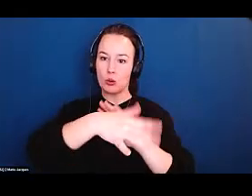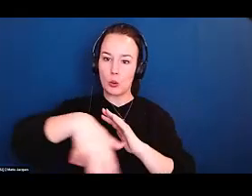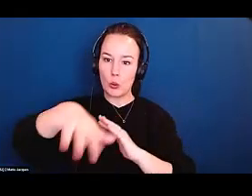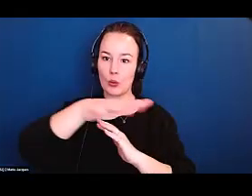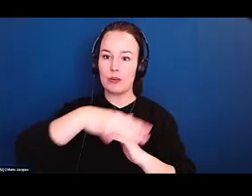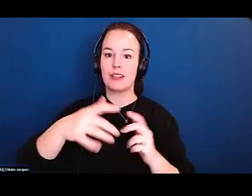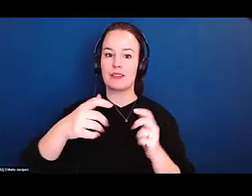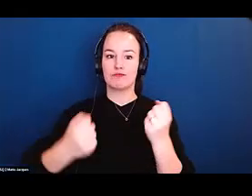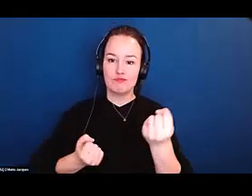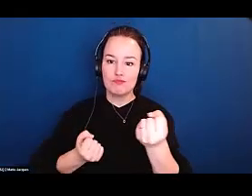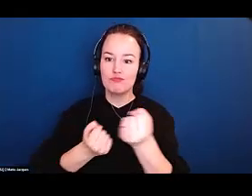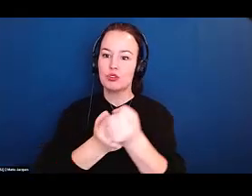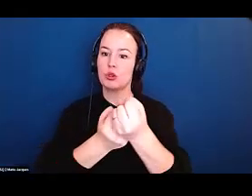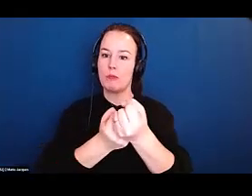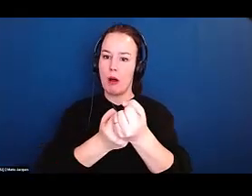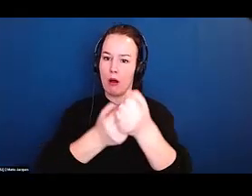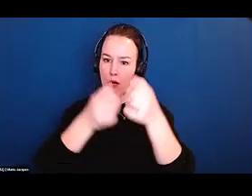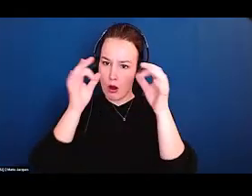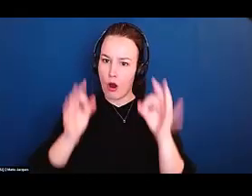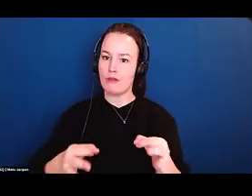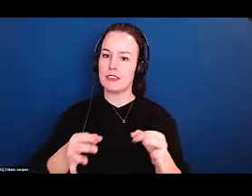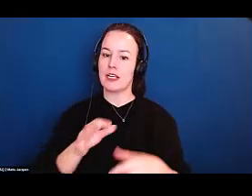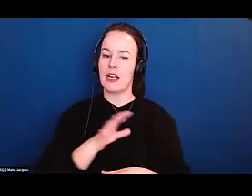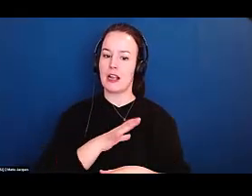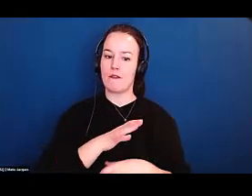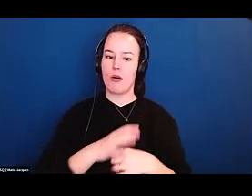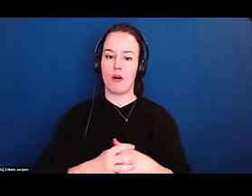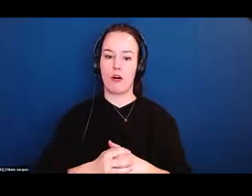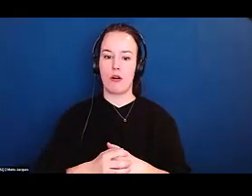communauté, avec un soutien aussi formel.